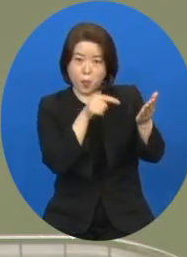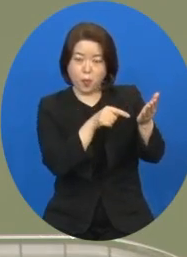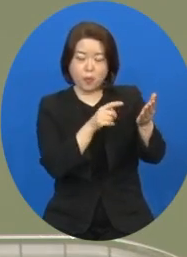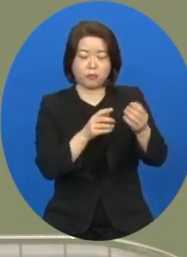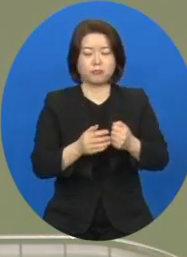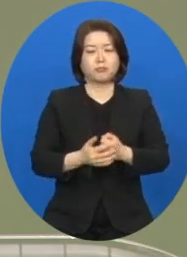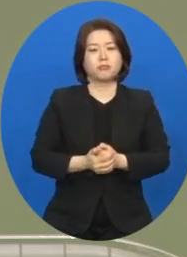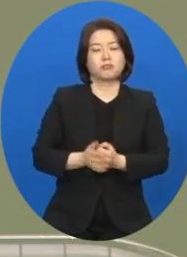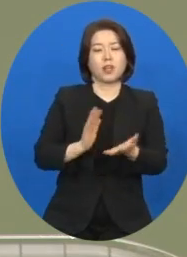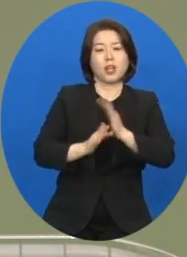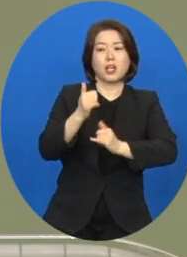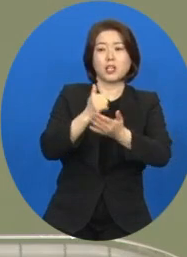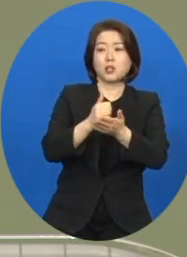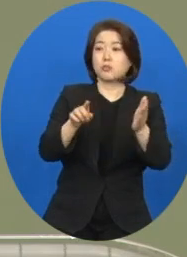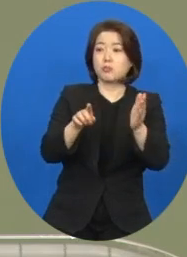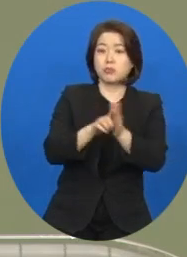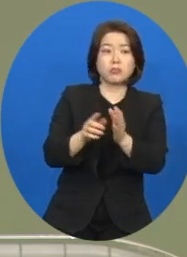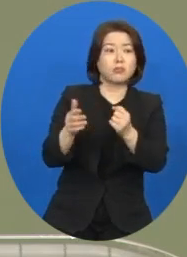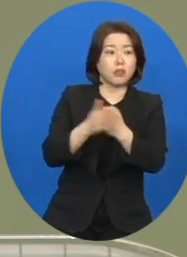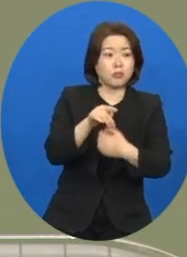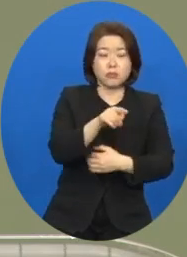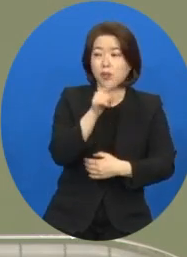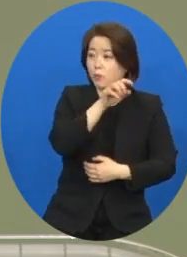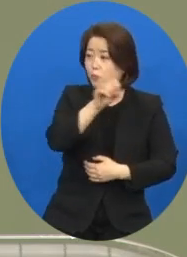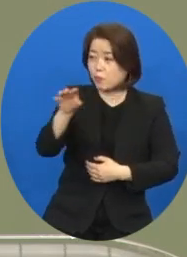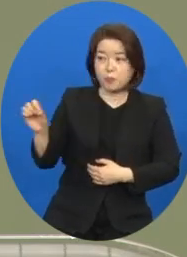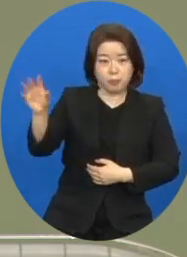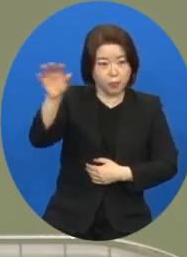예수님을 믿으니까 그렇게 말한 거 아니겠습니까?